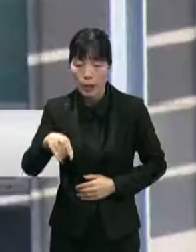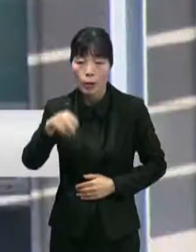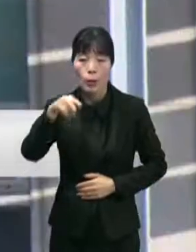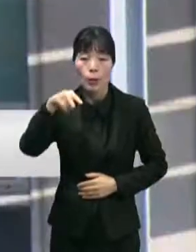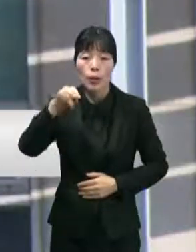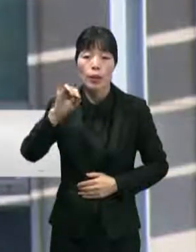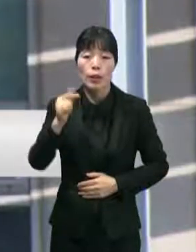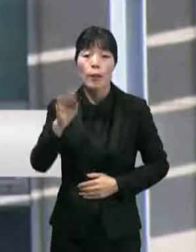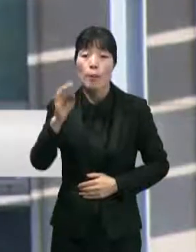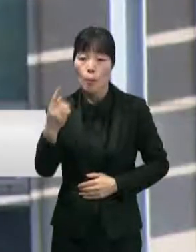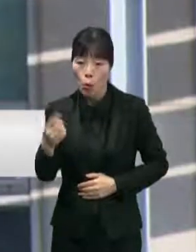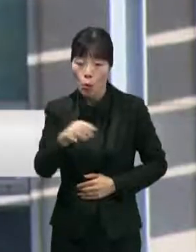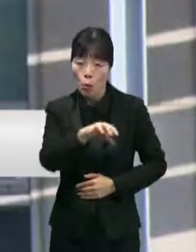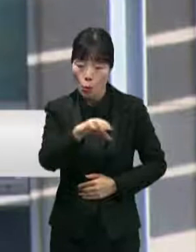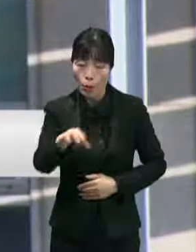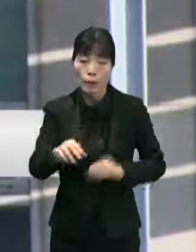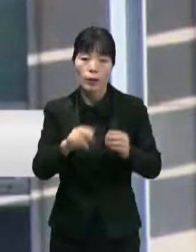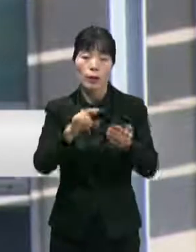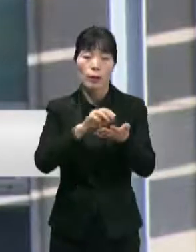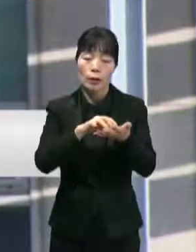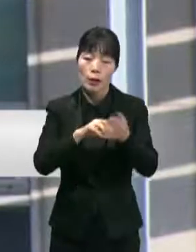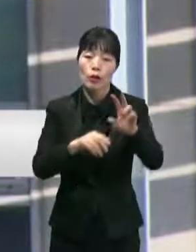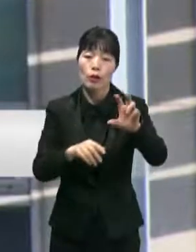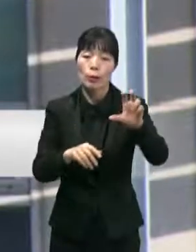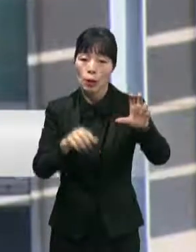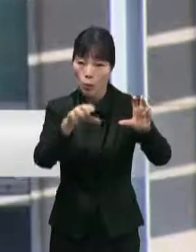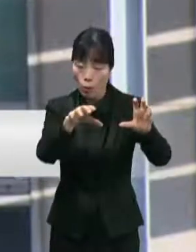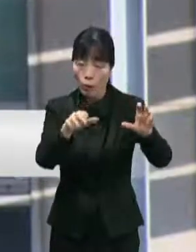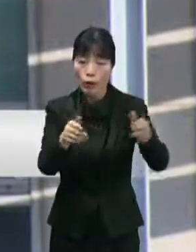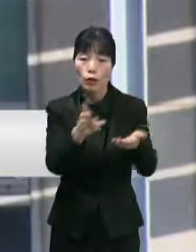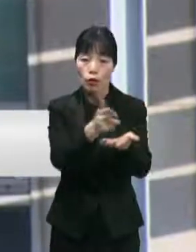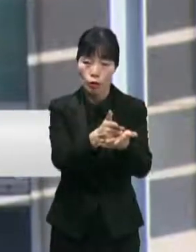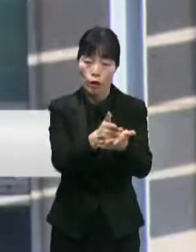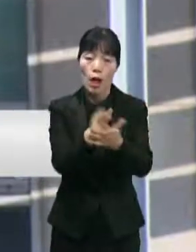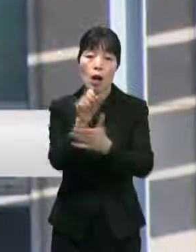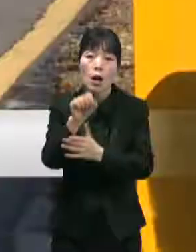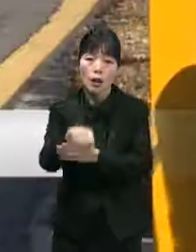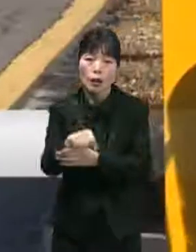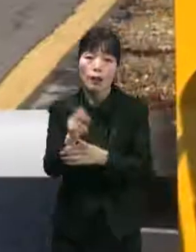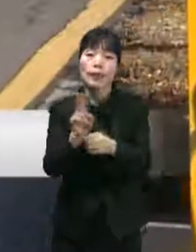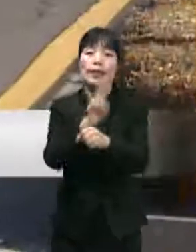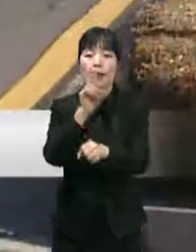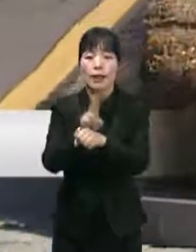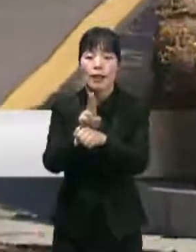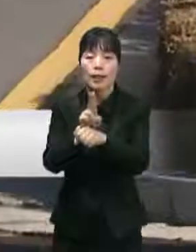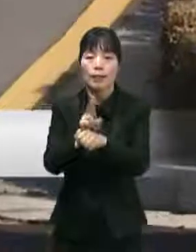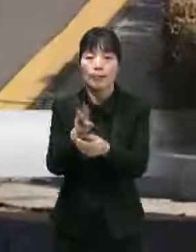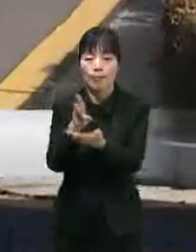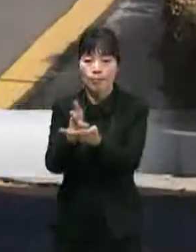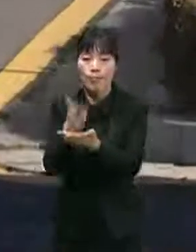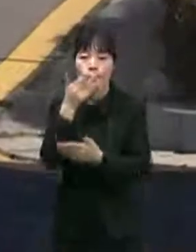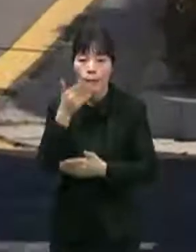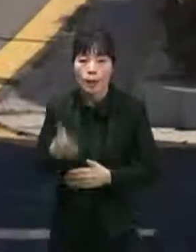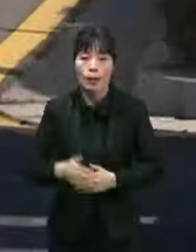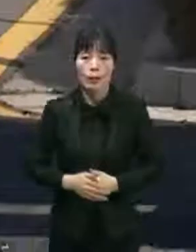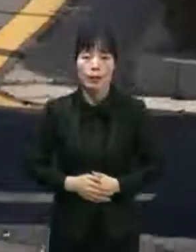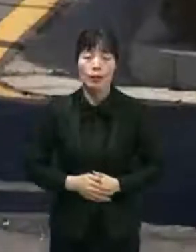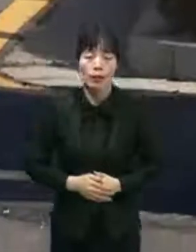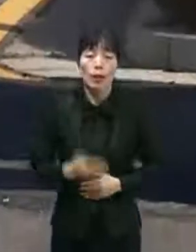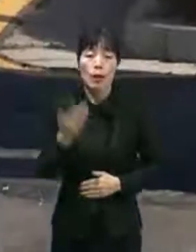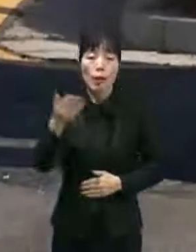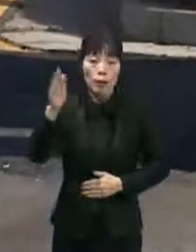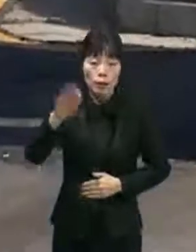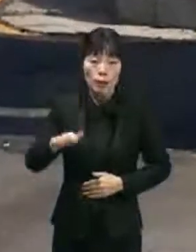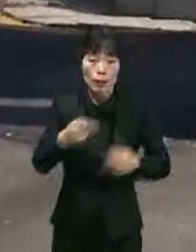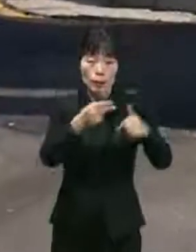전통시장 25곳 인근 도로에서 는 주차 허용 구간의 한해 최대 도 시간까지 차량을 세울 수 있습니다 하지만